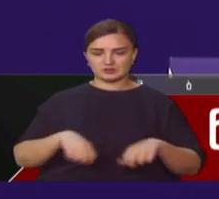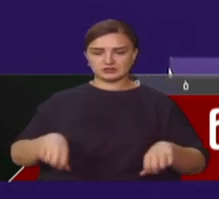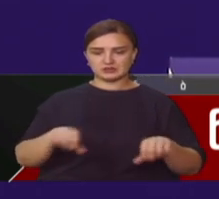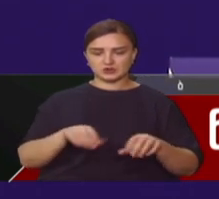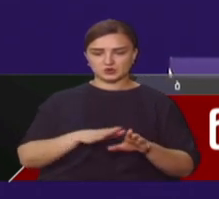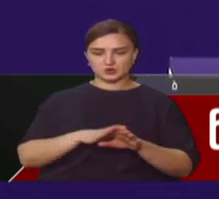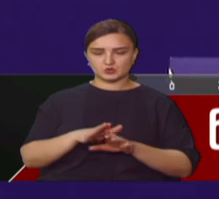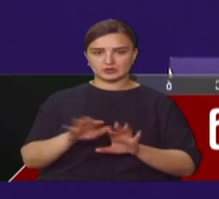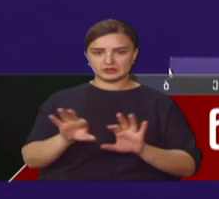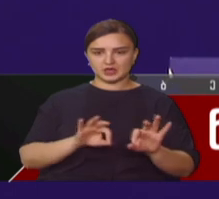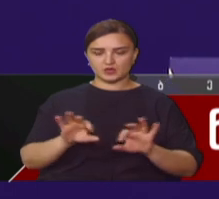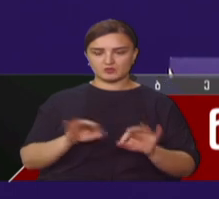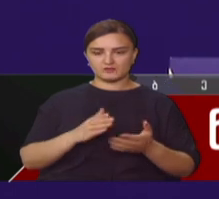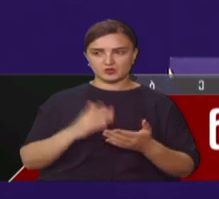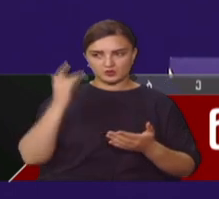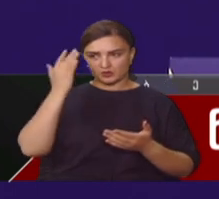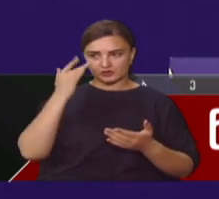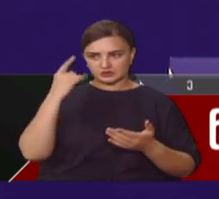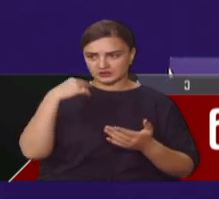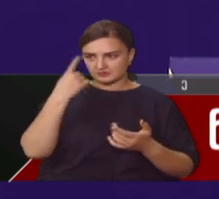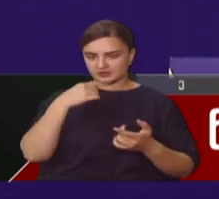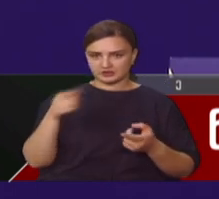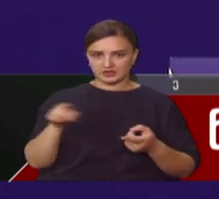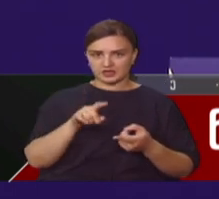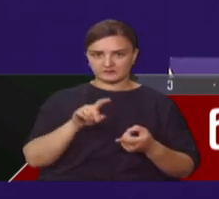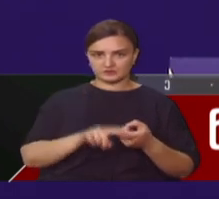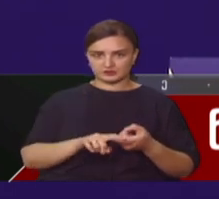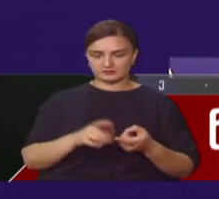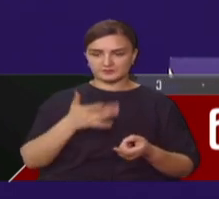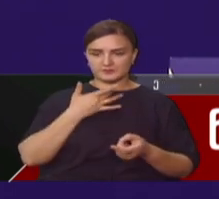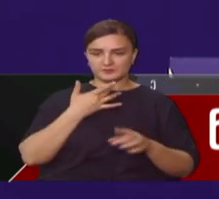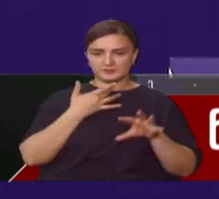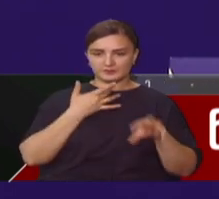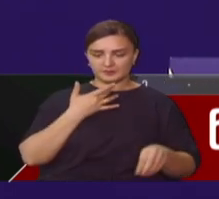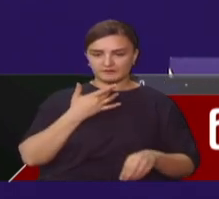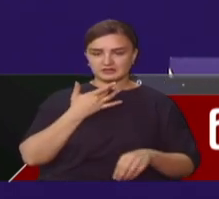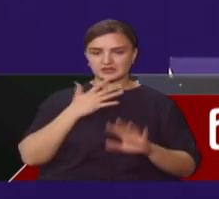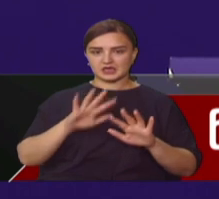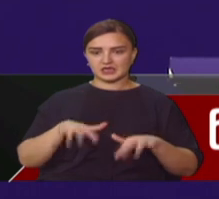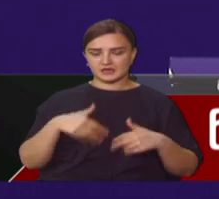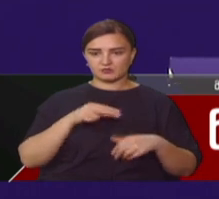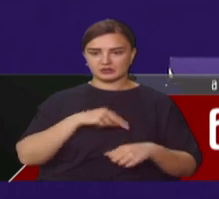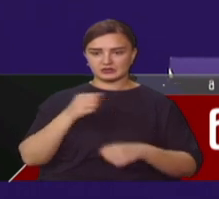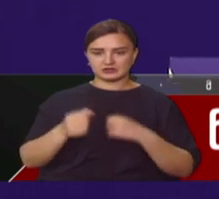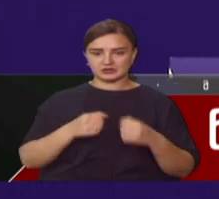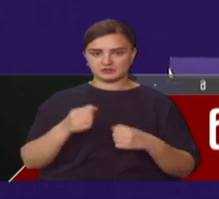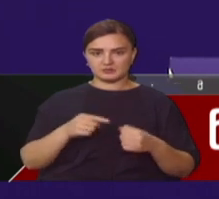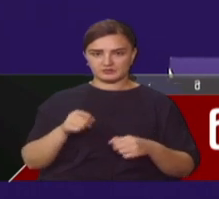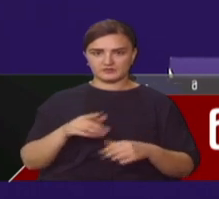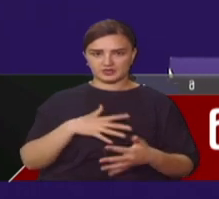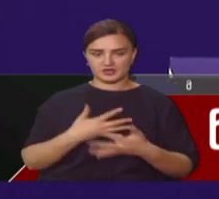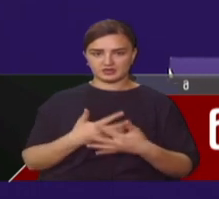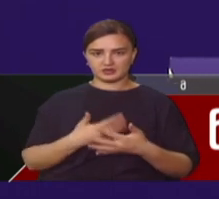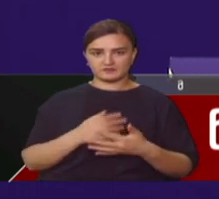კომისიები დაკომპლექტებულია ოცნებასთან აფილირებული პირებით. Მერიებში, საკრებულოებში დასაქმებული პარტაქტივით